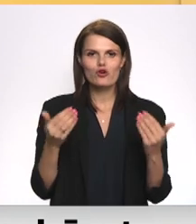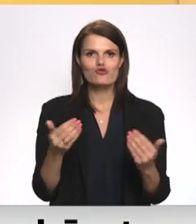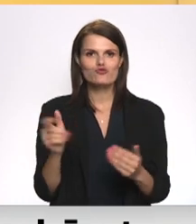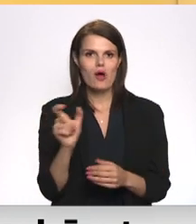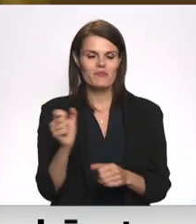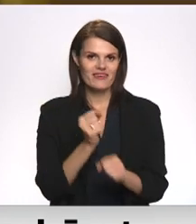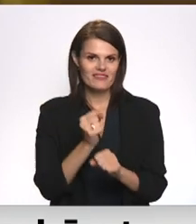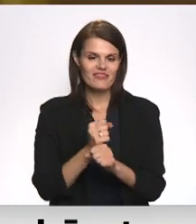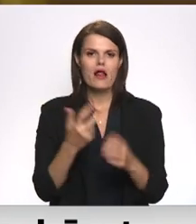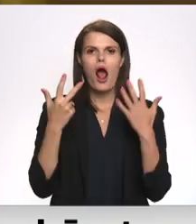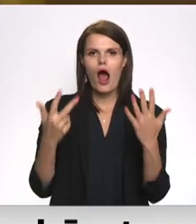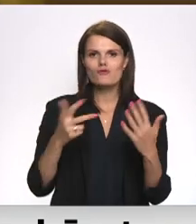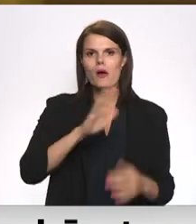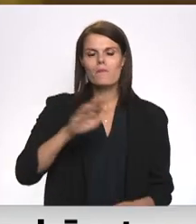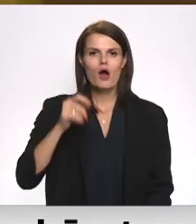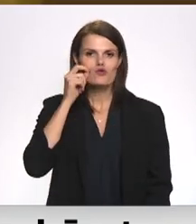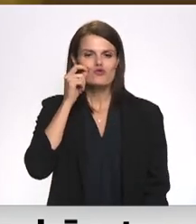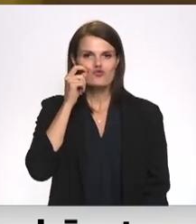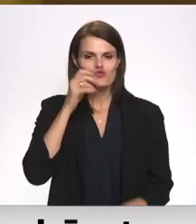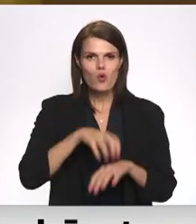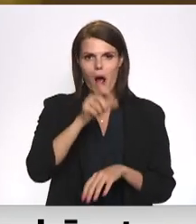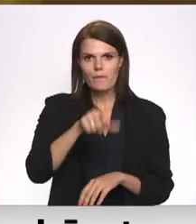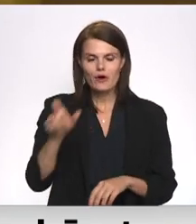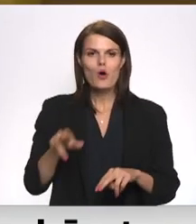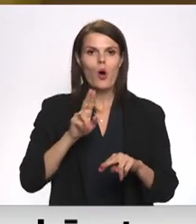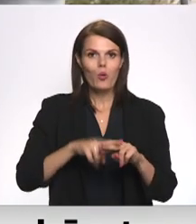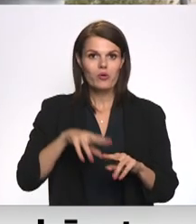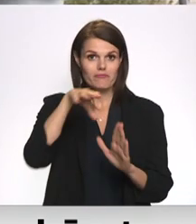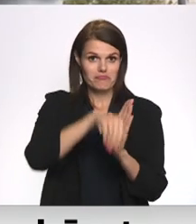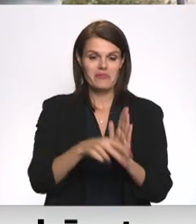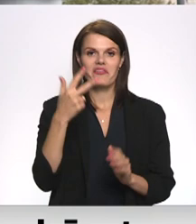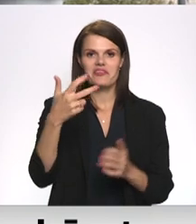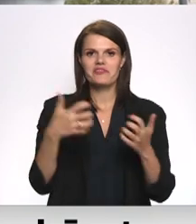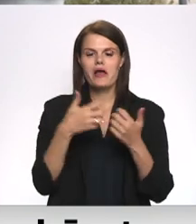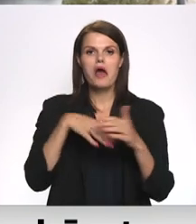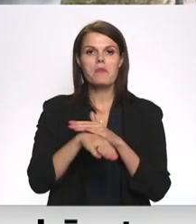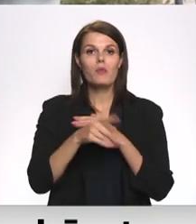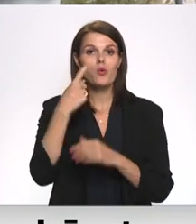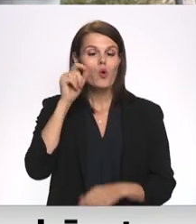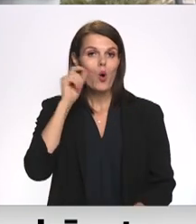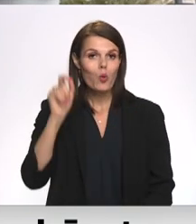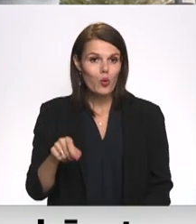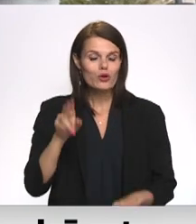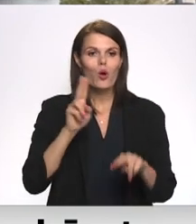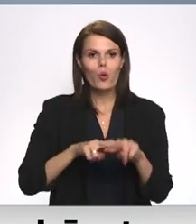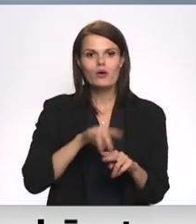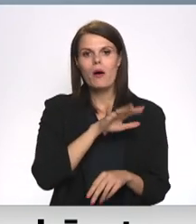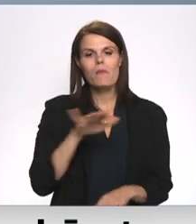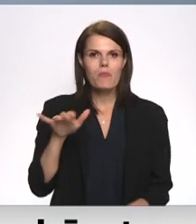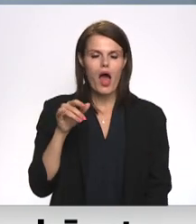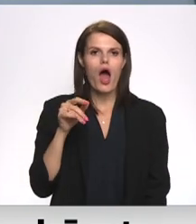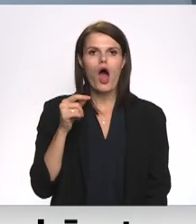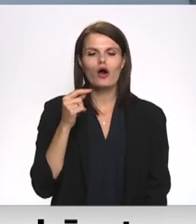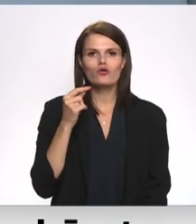strādā 8 bērnu zobārstes, tostarp 3 kara bēglis no Ukrainas. Kā arī par bērnu mutes dobumu veselību rūpējas